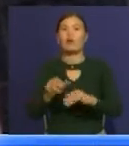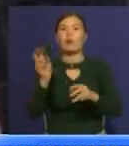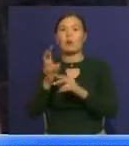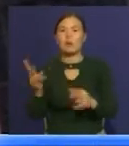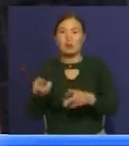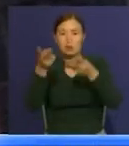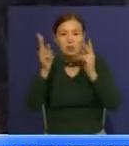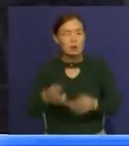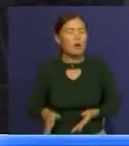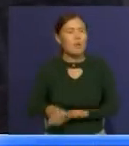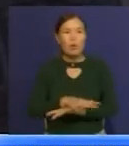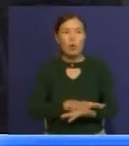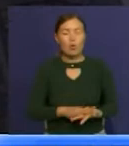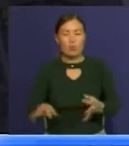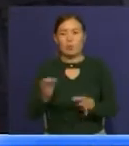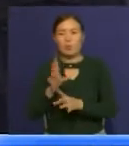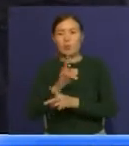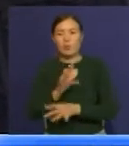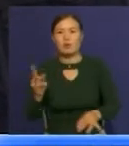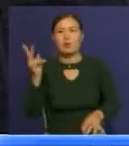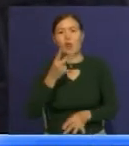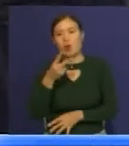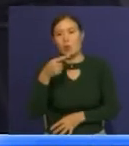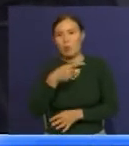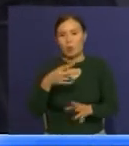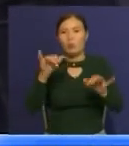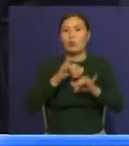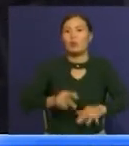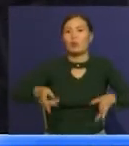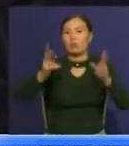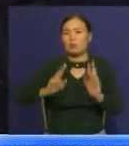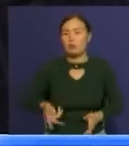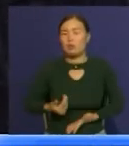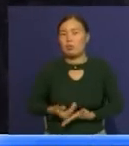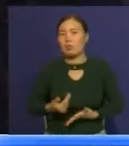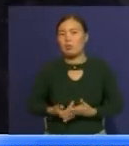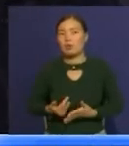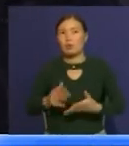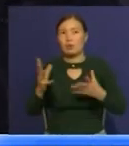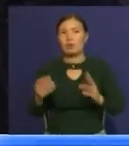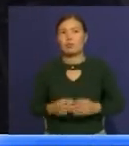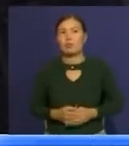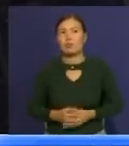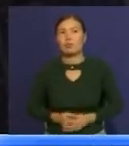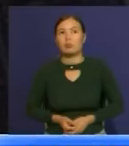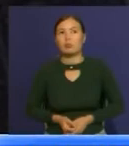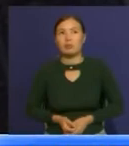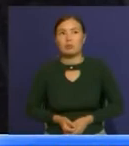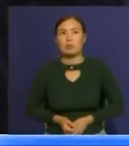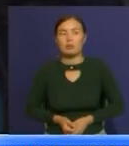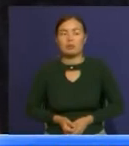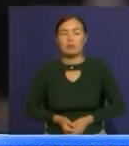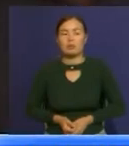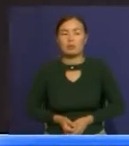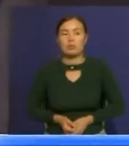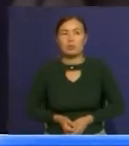обращаться, что делать. И вот мечусь, то на второй этаж, то на первый. И беспредел какой-то. Ну должно же хоть... Студент 2 дня не может